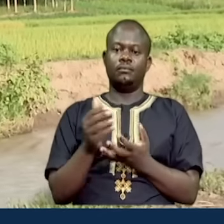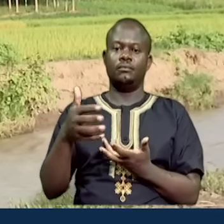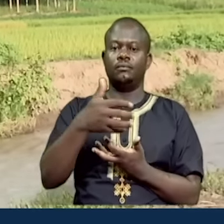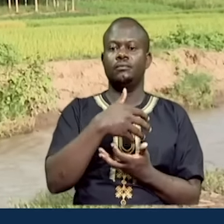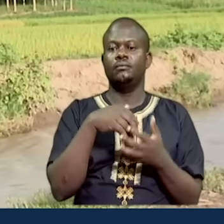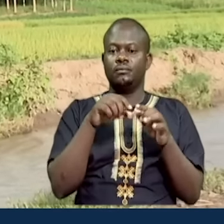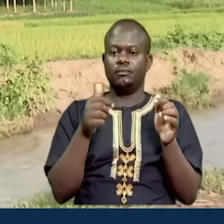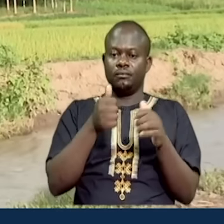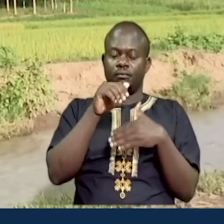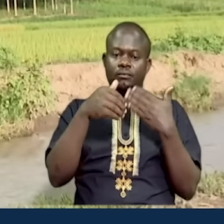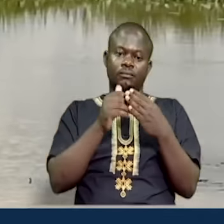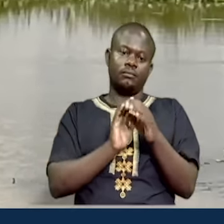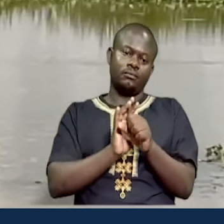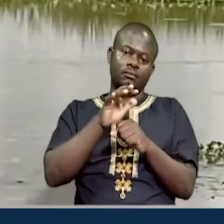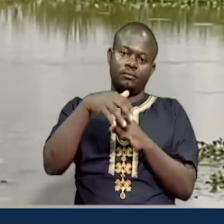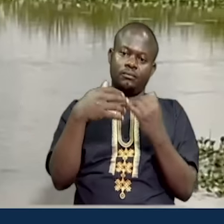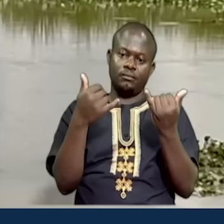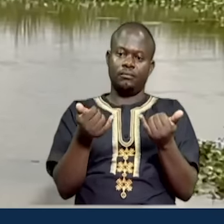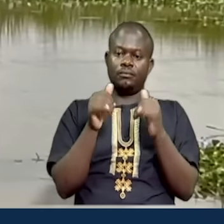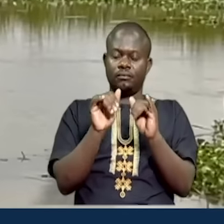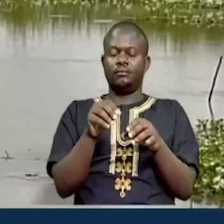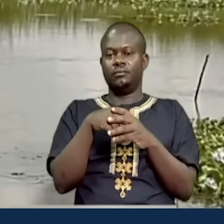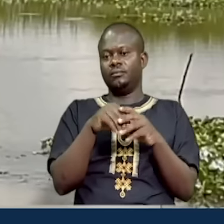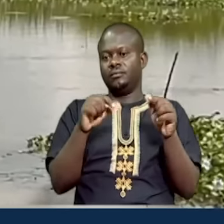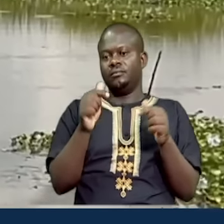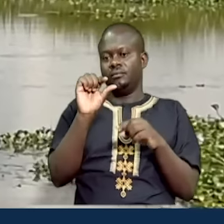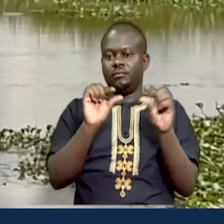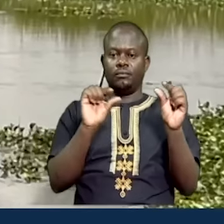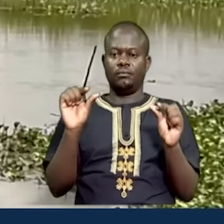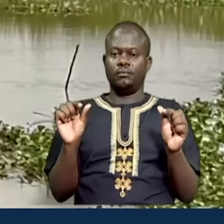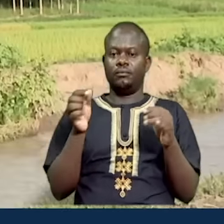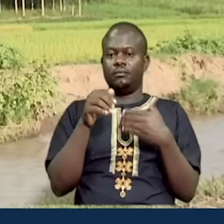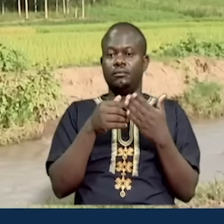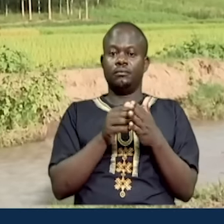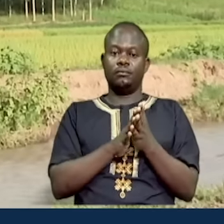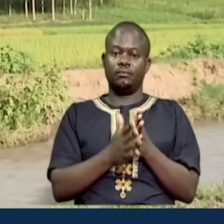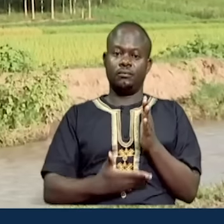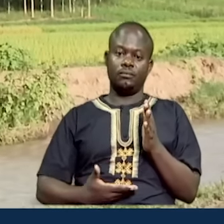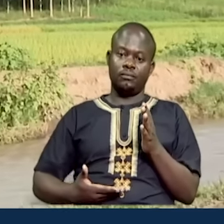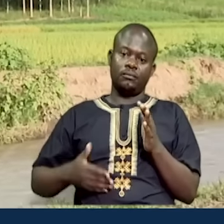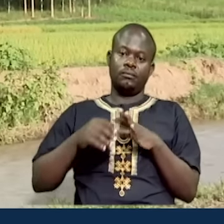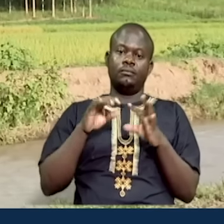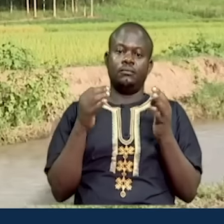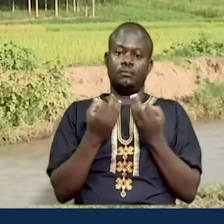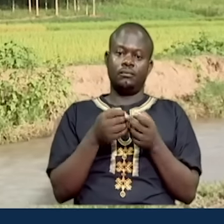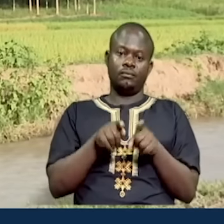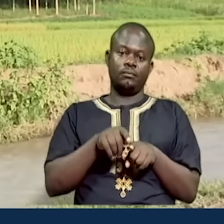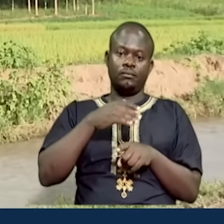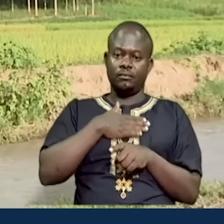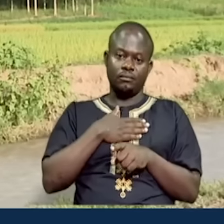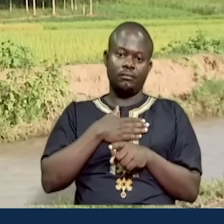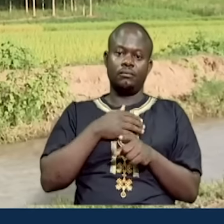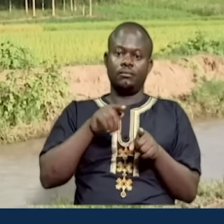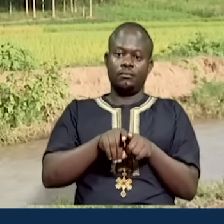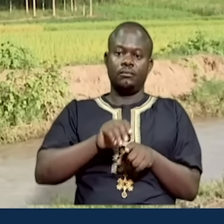yose hitirengwaho, ubu hasigaye mu mirima mike mike. Bigiye kudushonjeshereza umuryango natwe